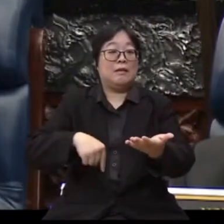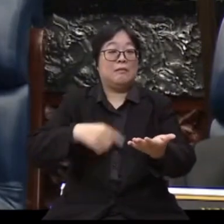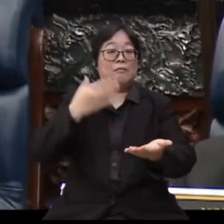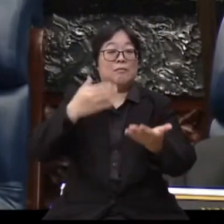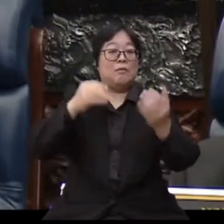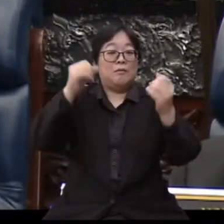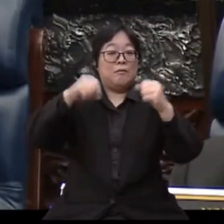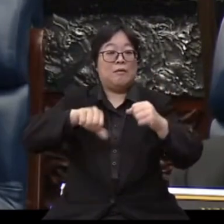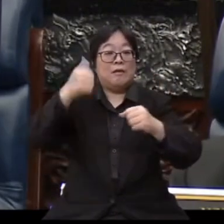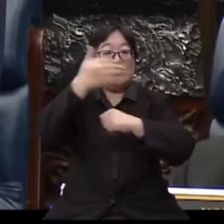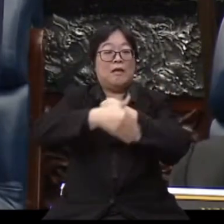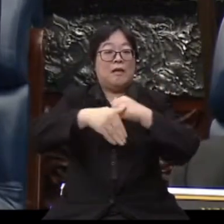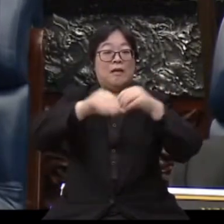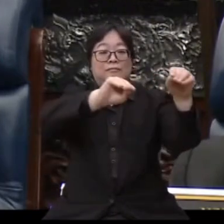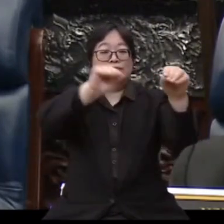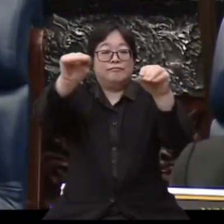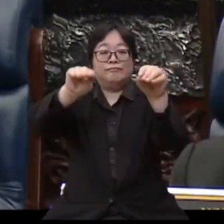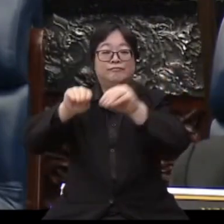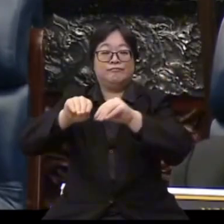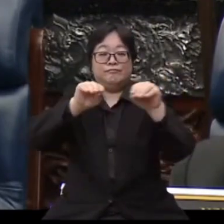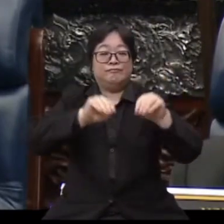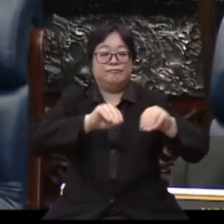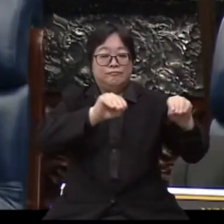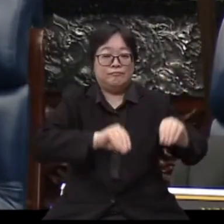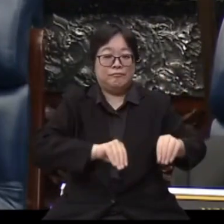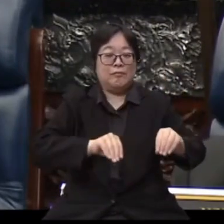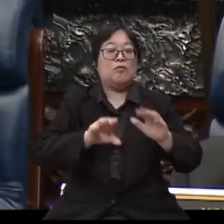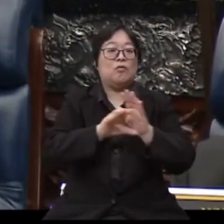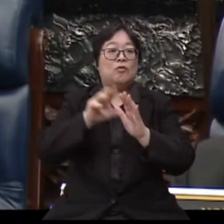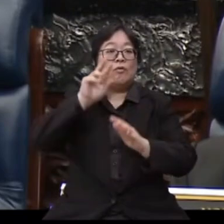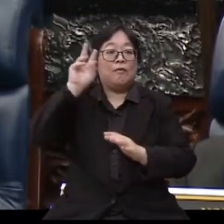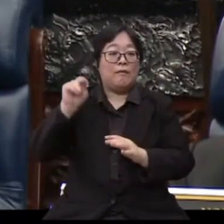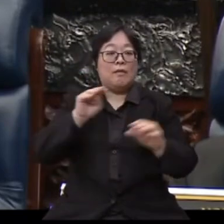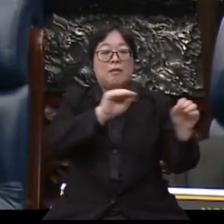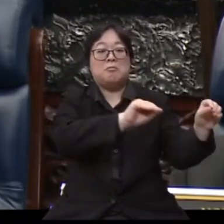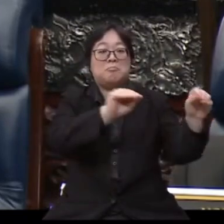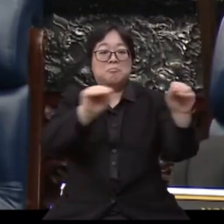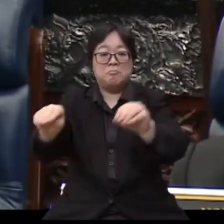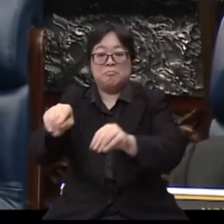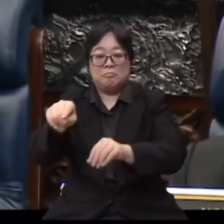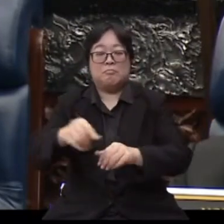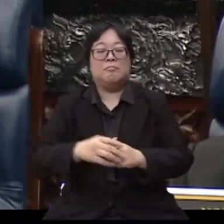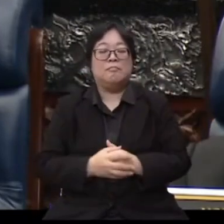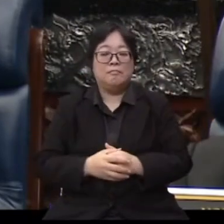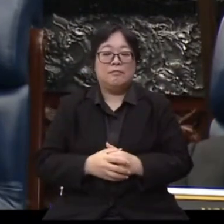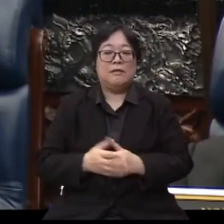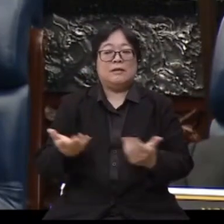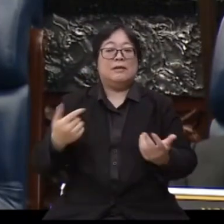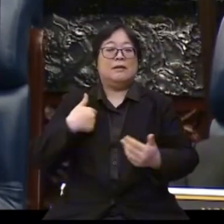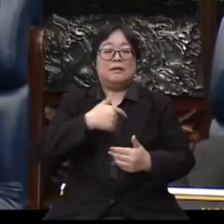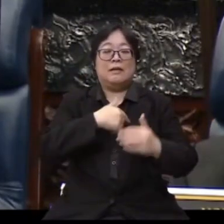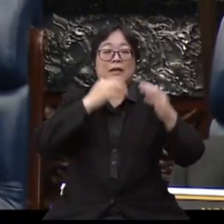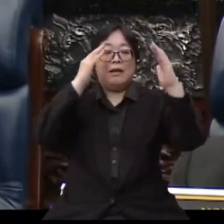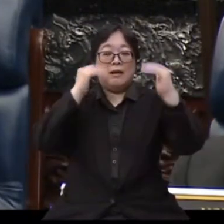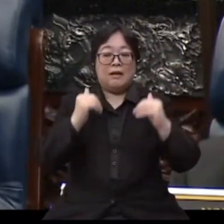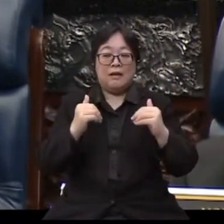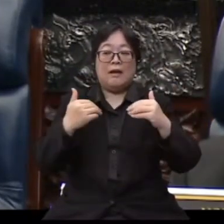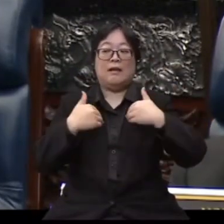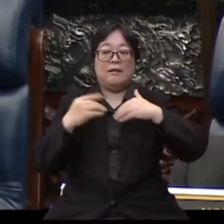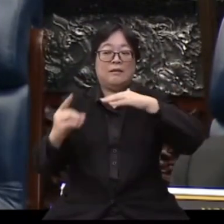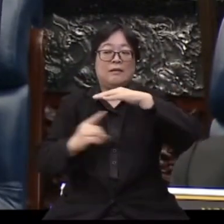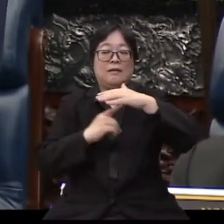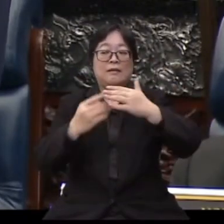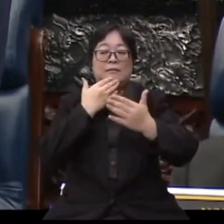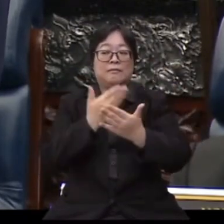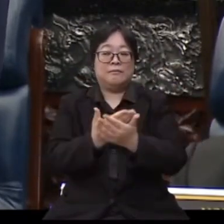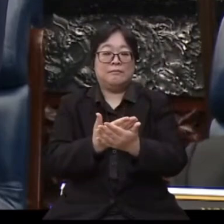kepada negara-negara lain. Kita telah lihat ia berlaku untuk Vietnam contohnya. Sebab itu kita berharap dengan dasar yang